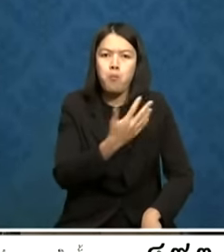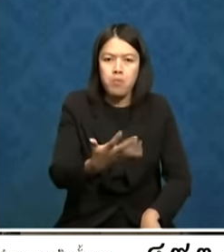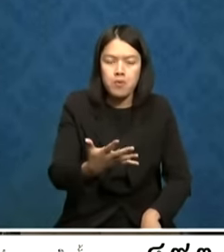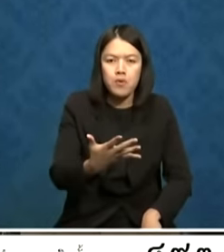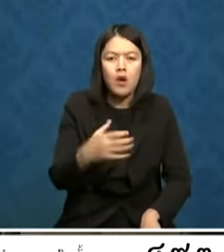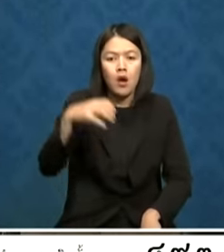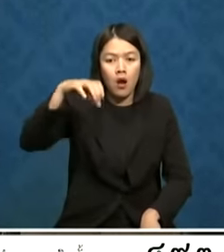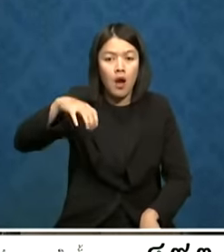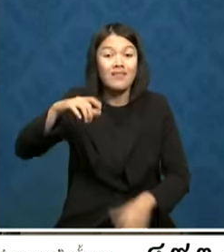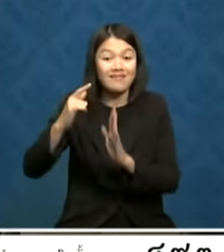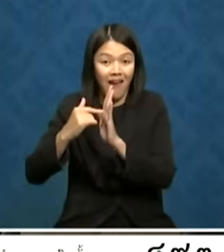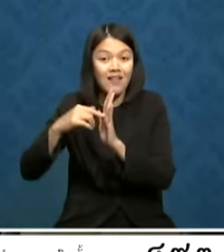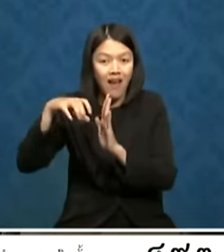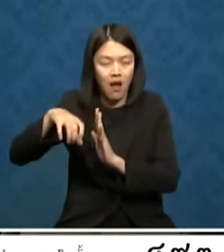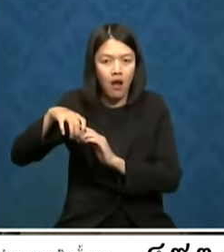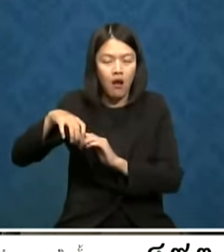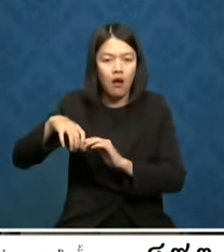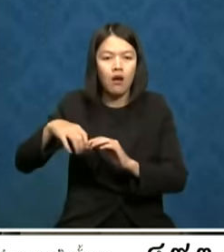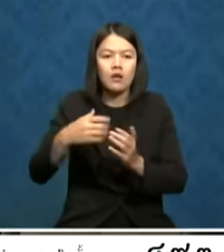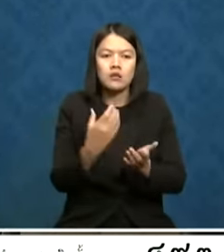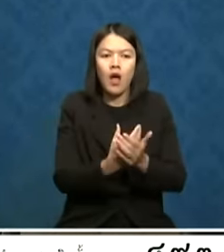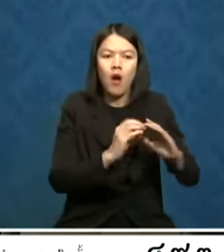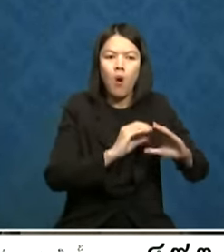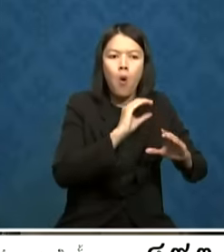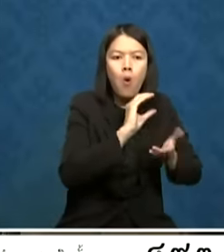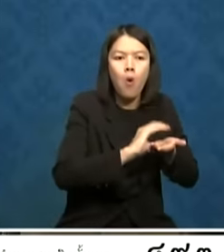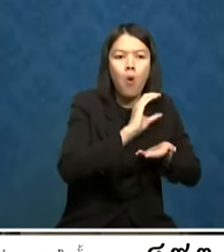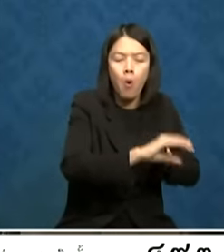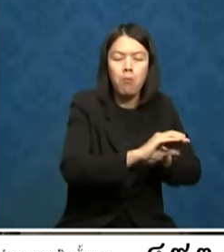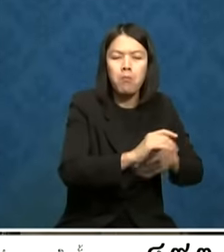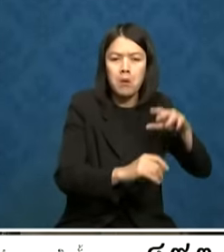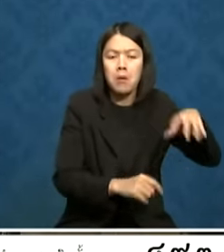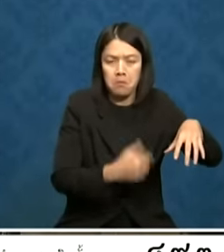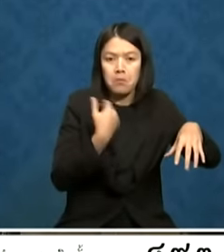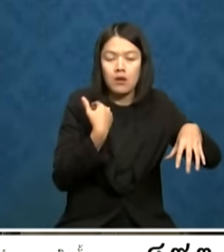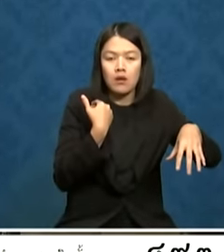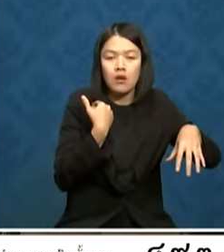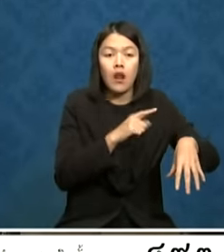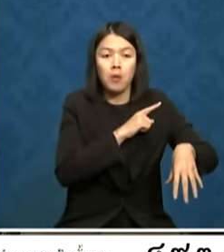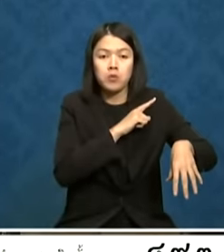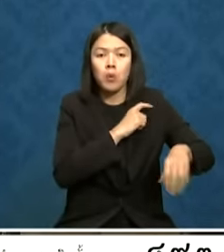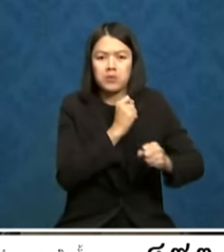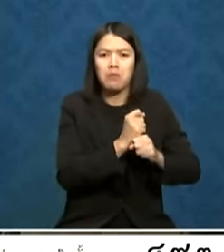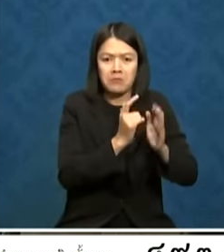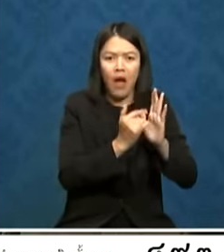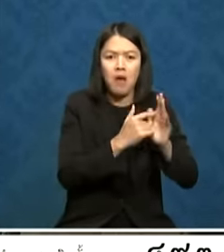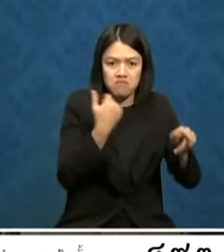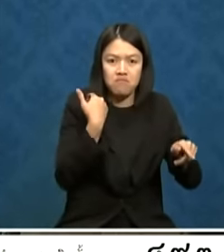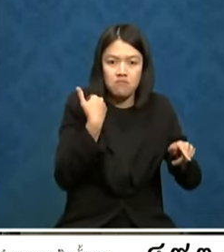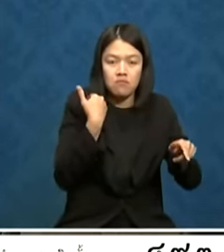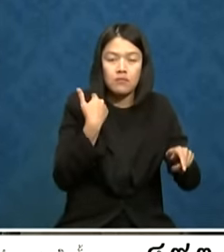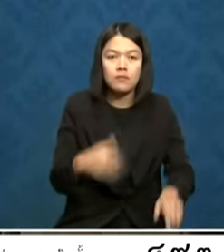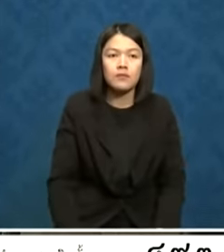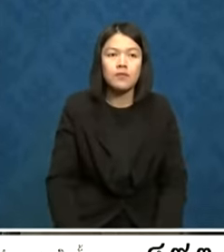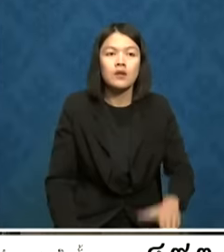องค์การเภสัชกรรมแต่กลับเป็นหน่วยรับงบประมาณที่ซ้ำซ้อนเพิ่มขึ้นมาอีกหน่วยงานหนึ่งทำหน้าที่ผลิตยาเช่นกันค่ะ